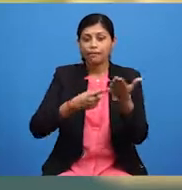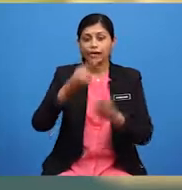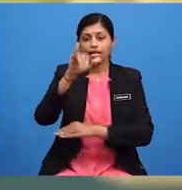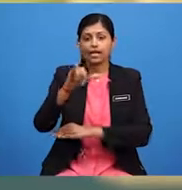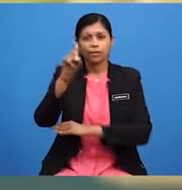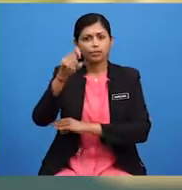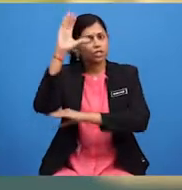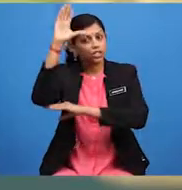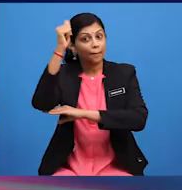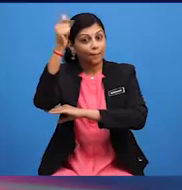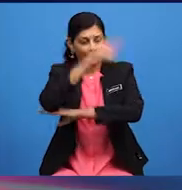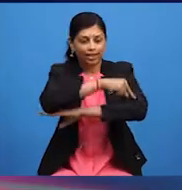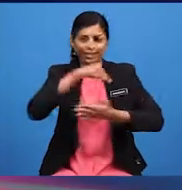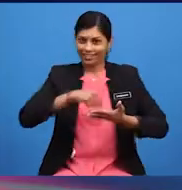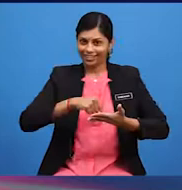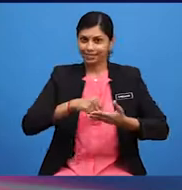dicapai pada hari ini.